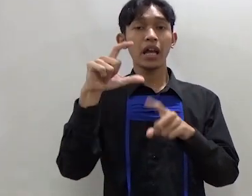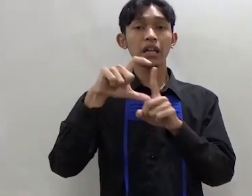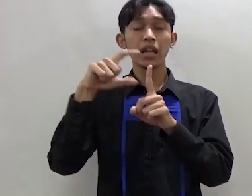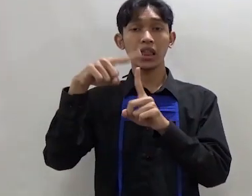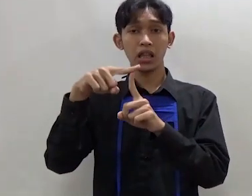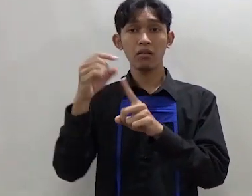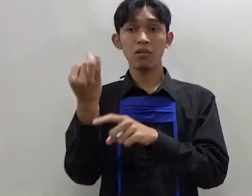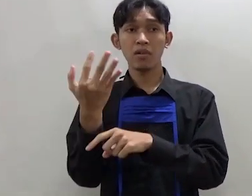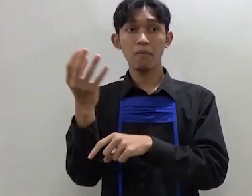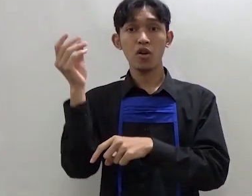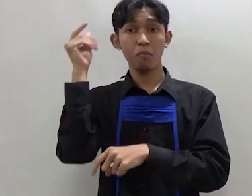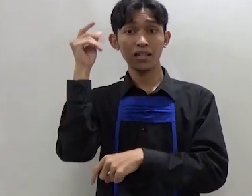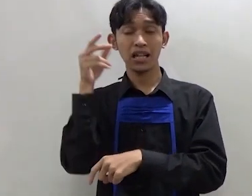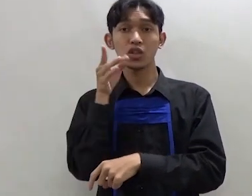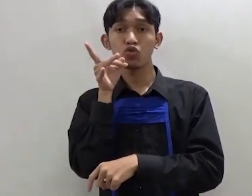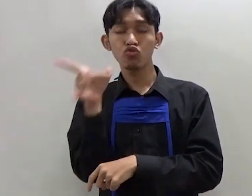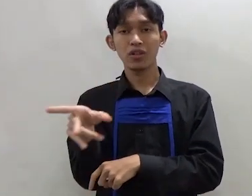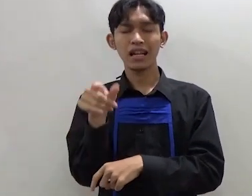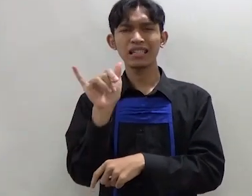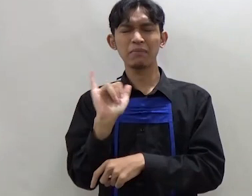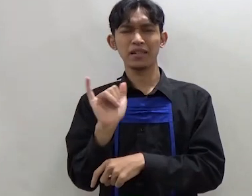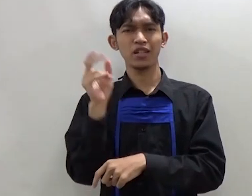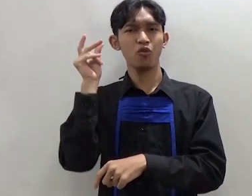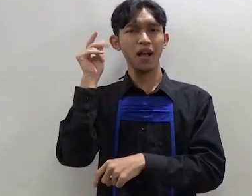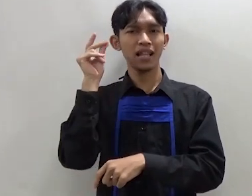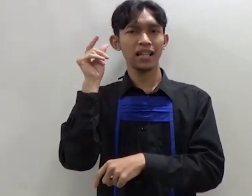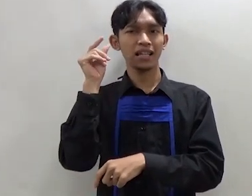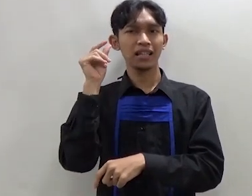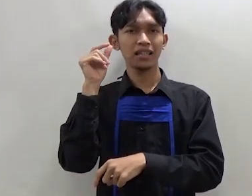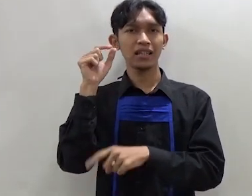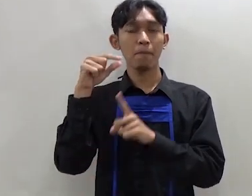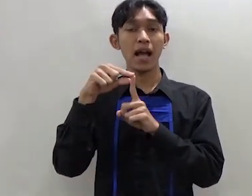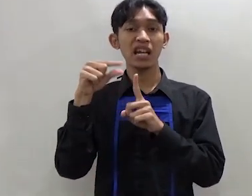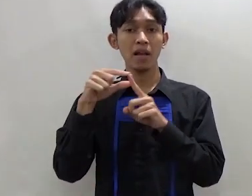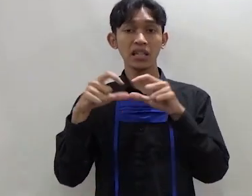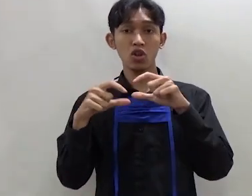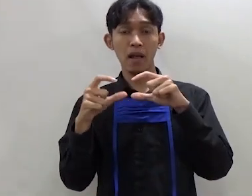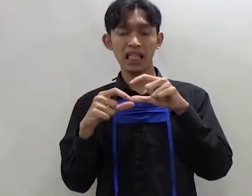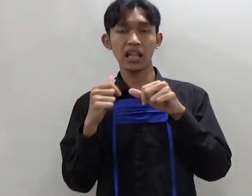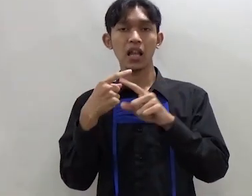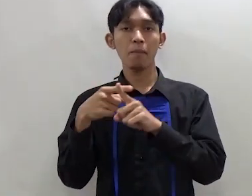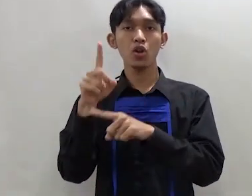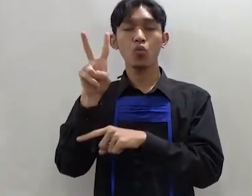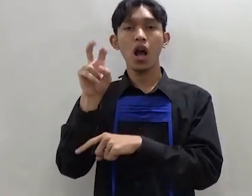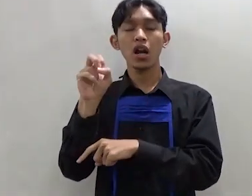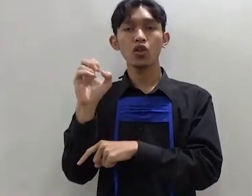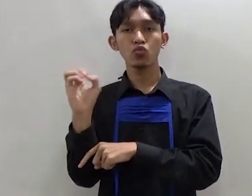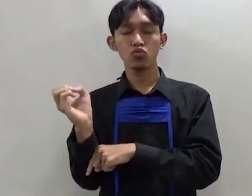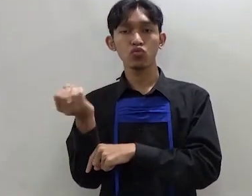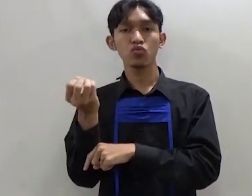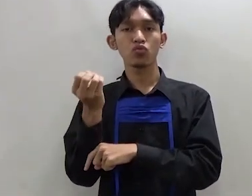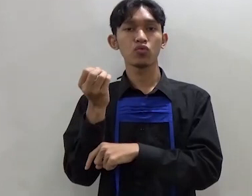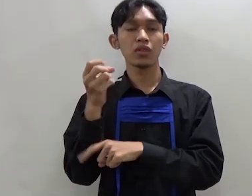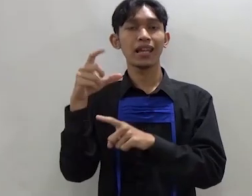menggelar kegiatan halal bihalal atau open house dan open house sawalan